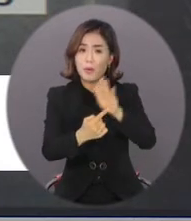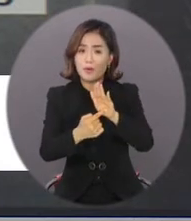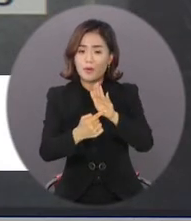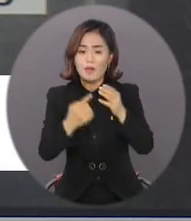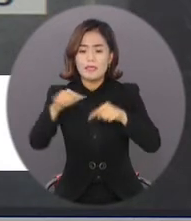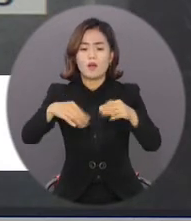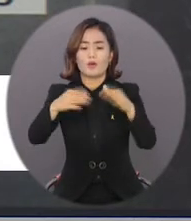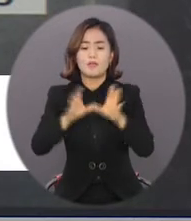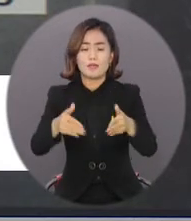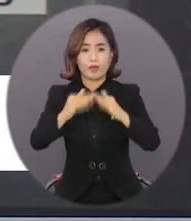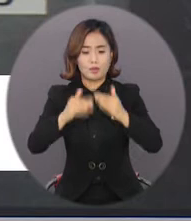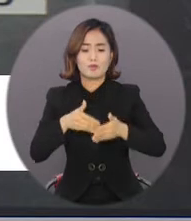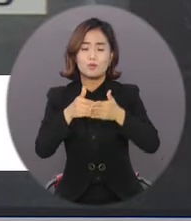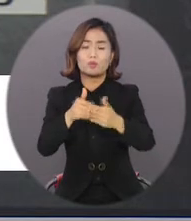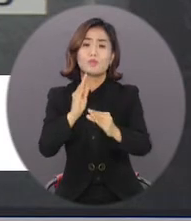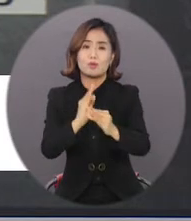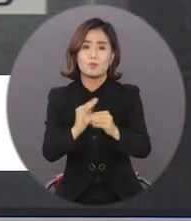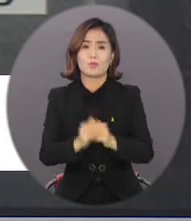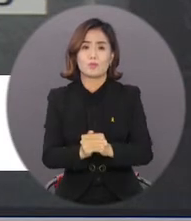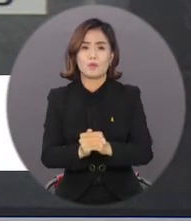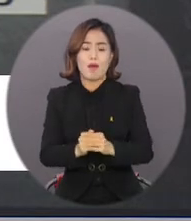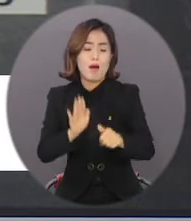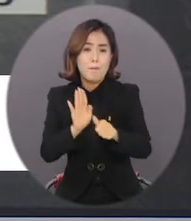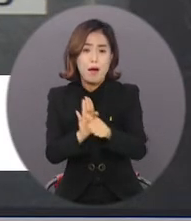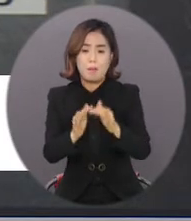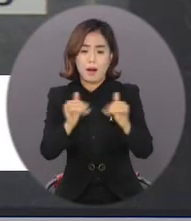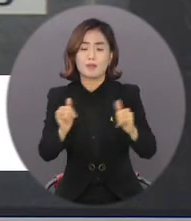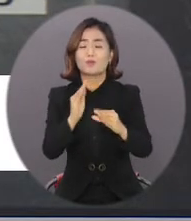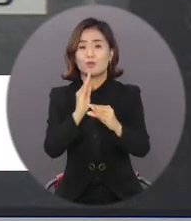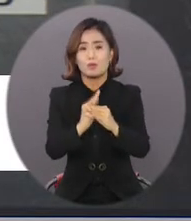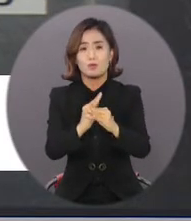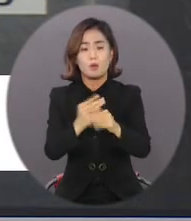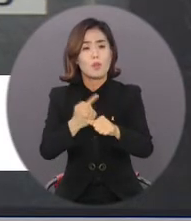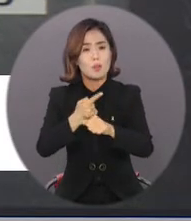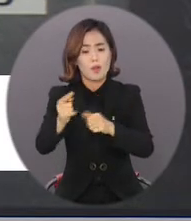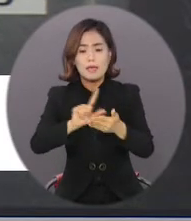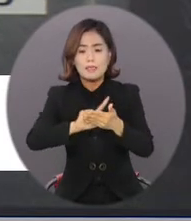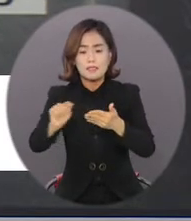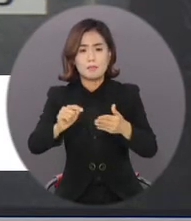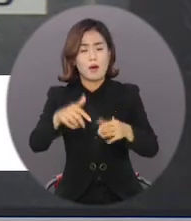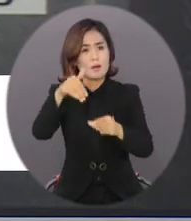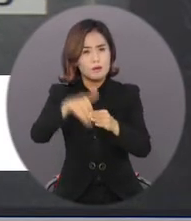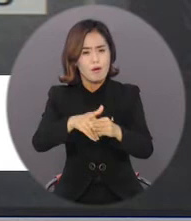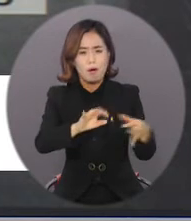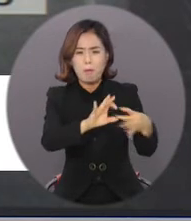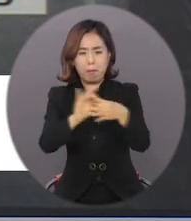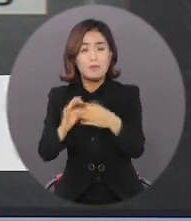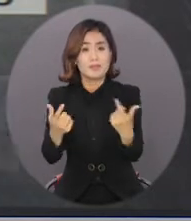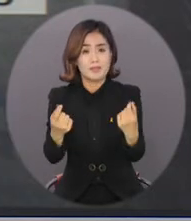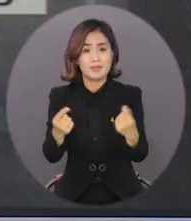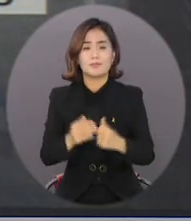정당 설립이 추진되고 있습니다. 열성 지지자들이 주축을 이루지만 내년 지방선거와도 무관하지 않아